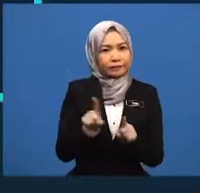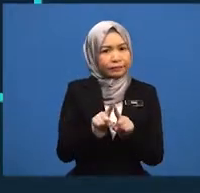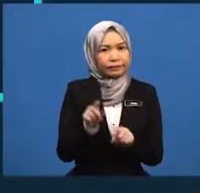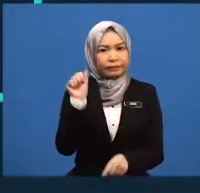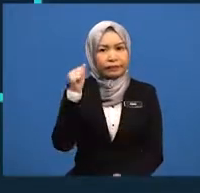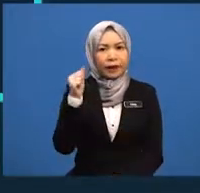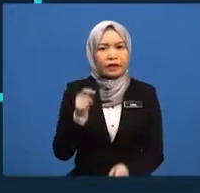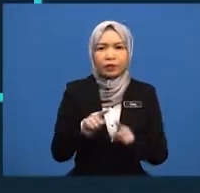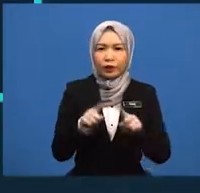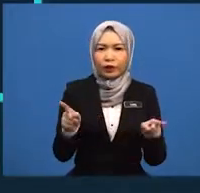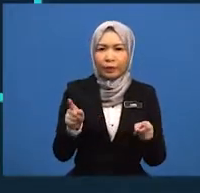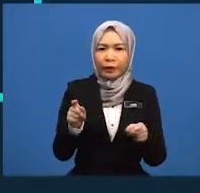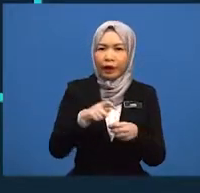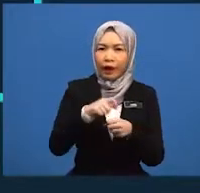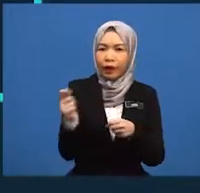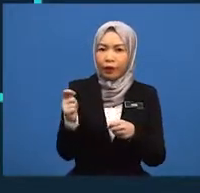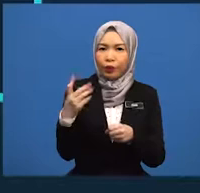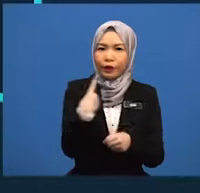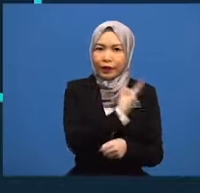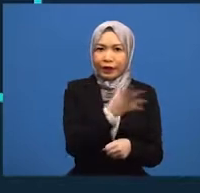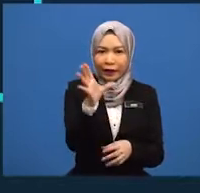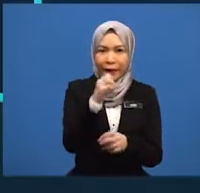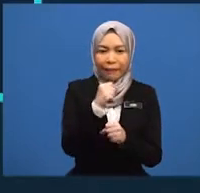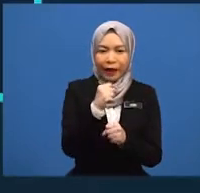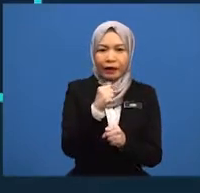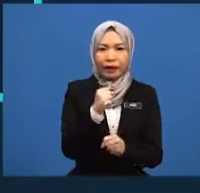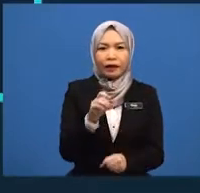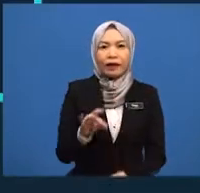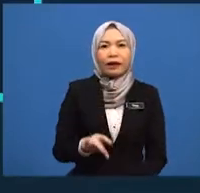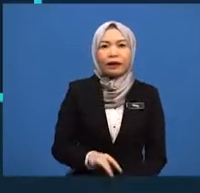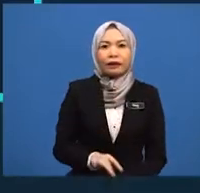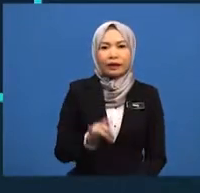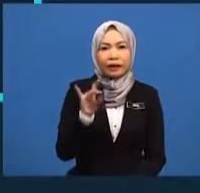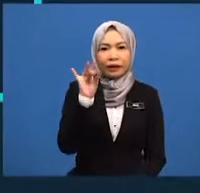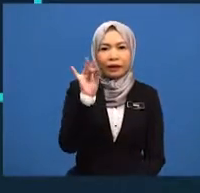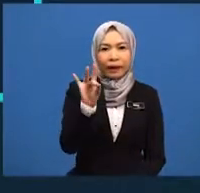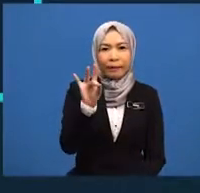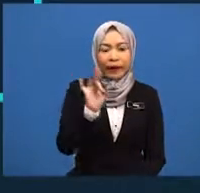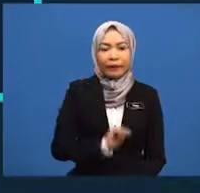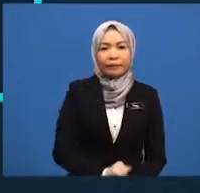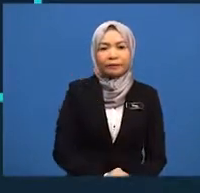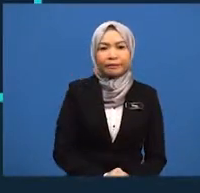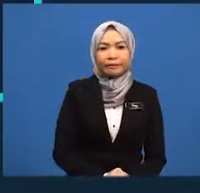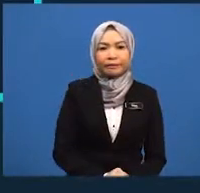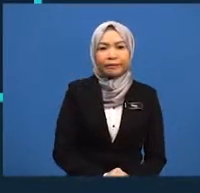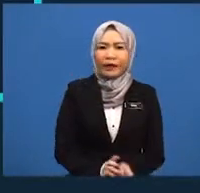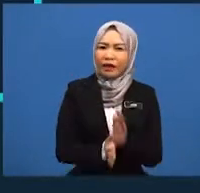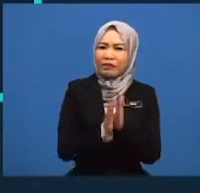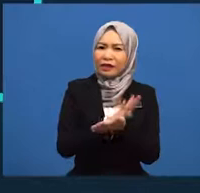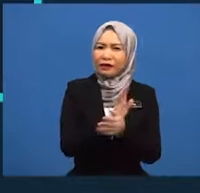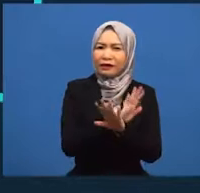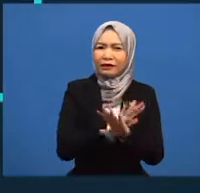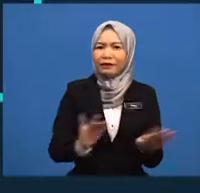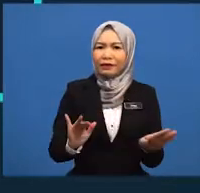kita dapat adalah 8. Maka output yang kita jangka dan output yang kita dapat